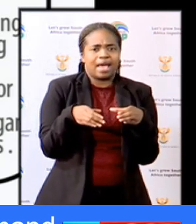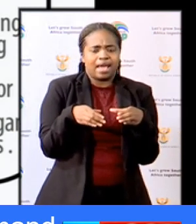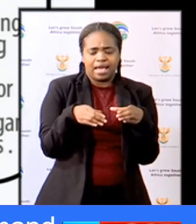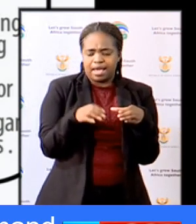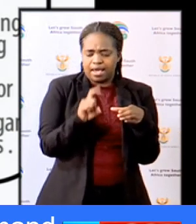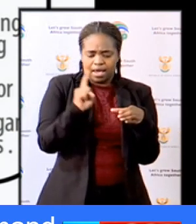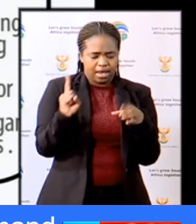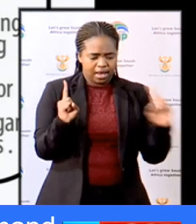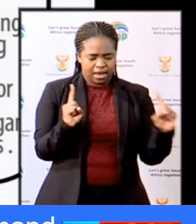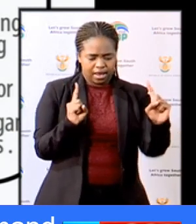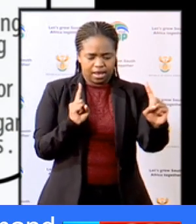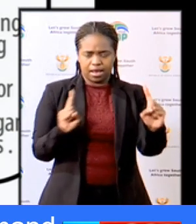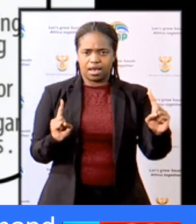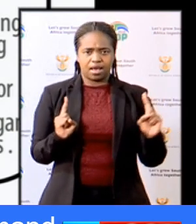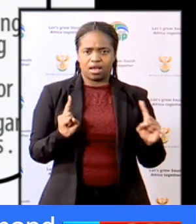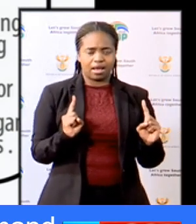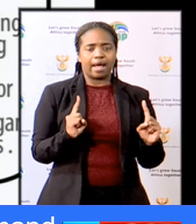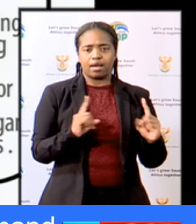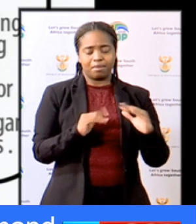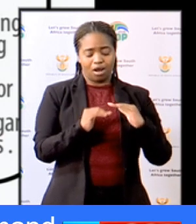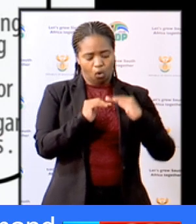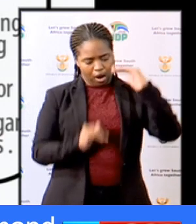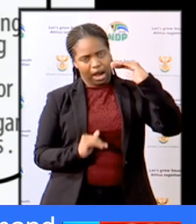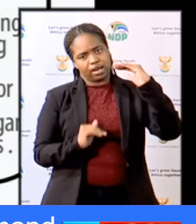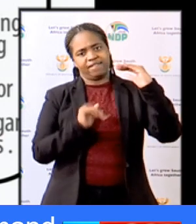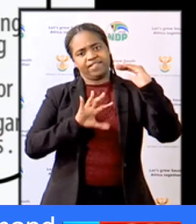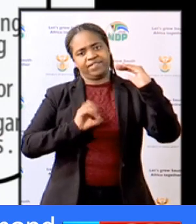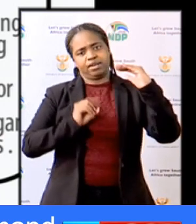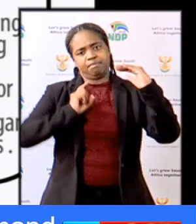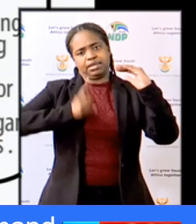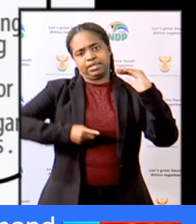baba amashumi amahlanu baqaqane kusho ukuthi kufanele babe ngaphansi.